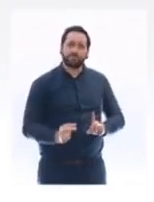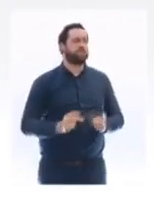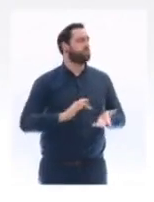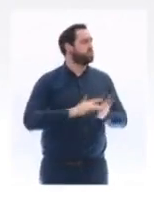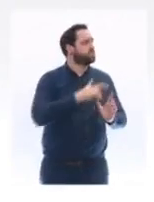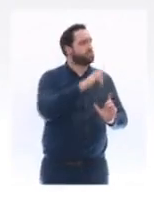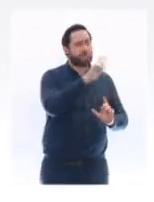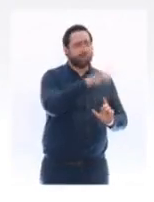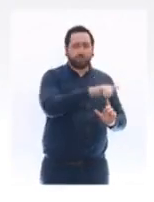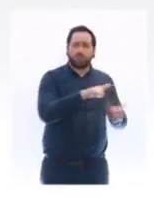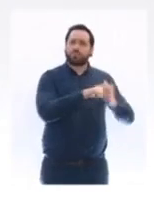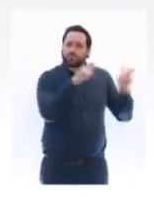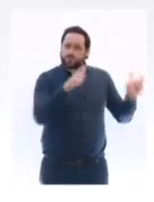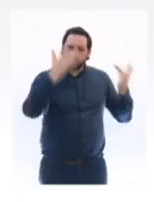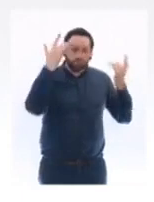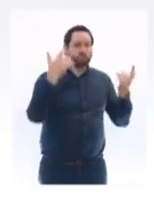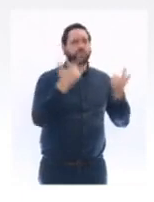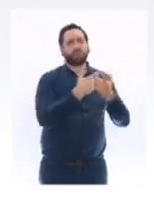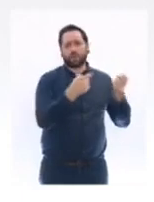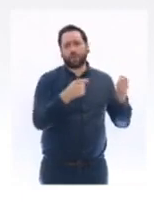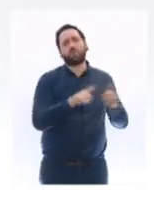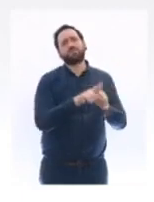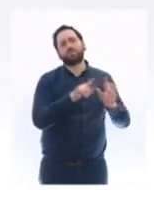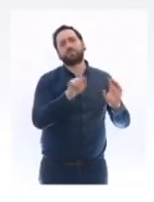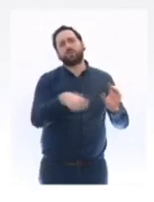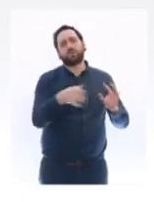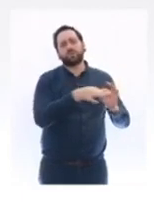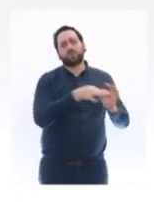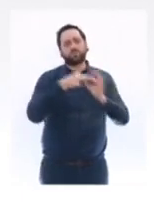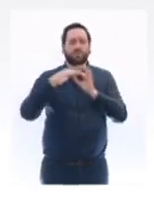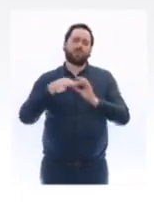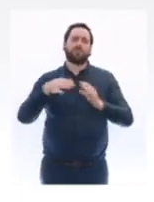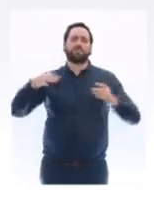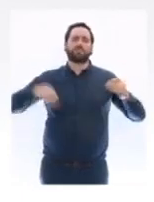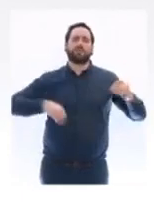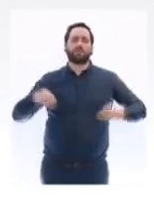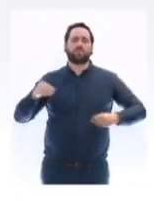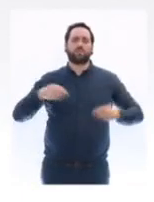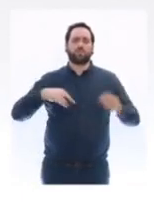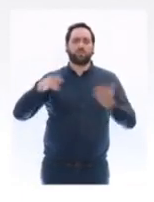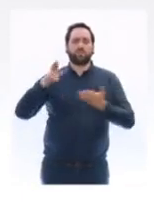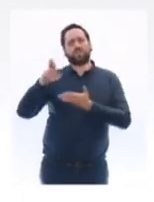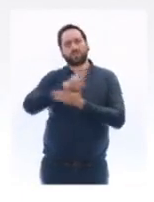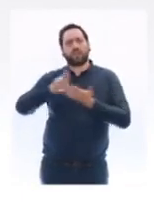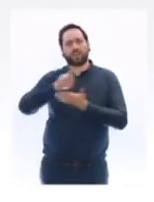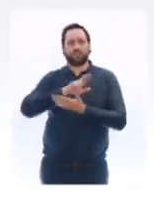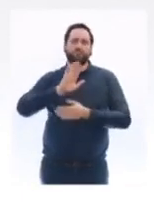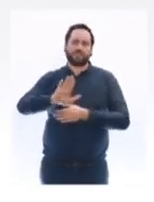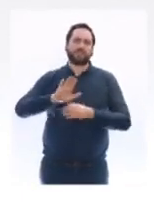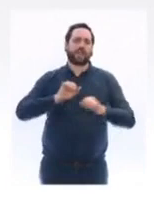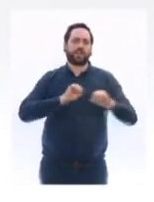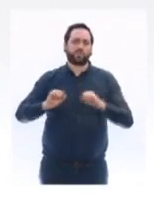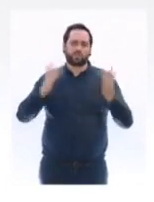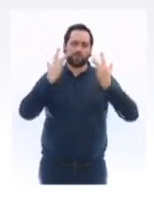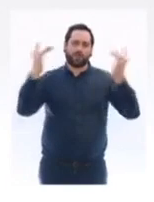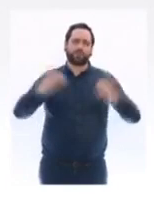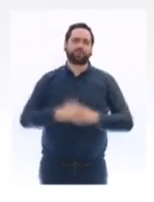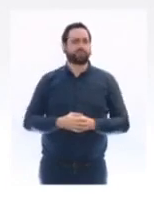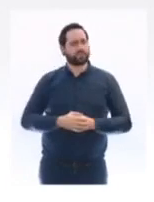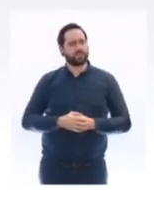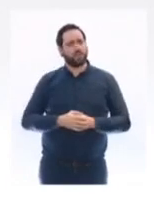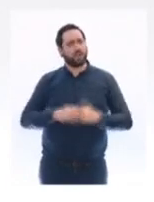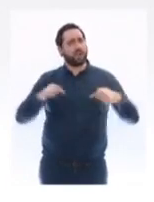et de préserver notre système sanitaire soumis à une immense pression. Nous nous fixons